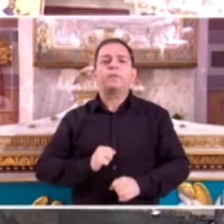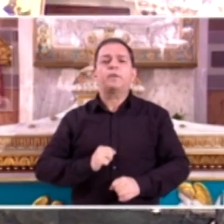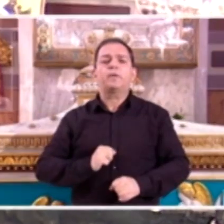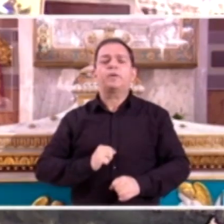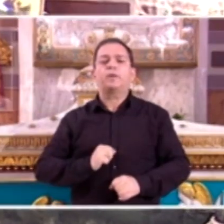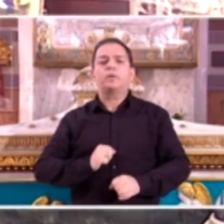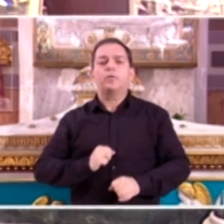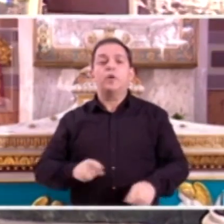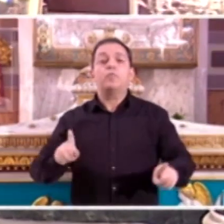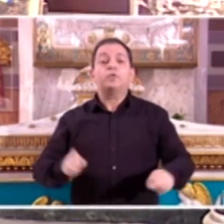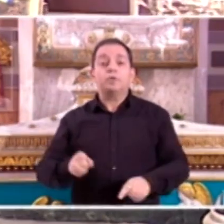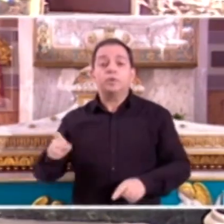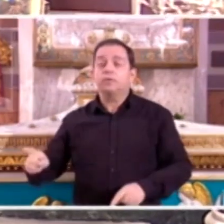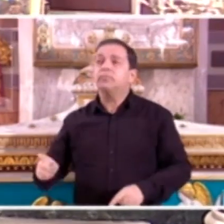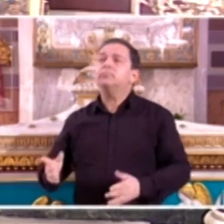ομολογήσομεν.